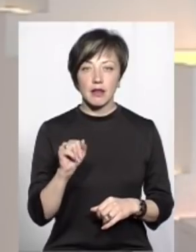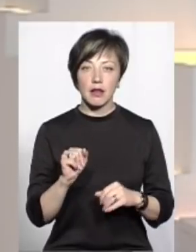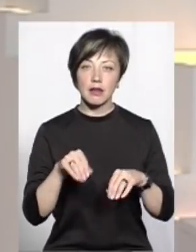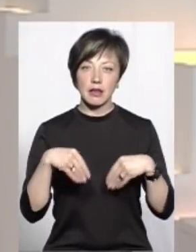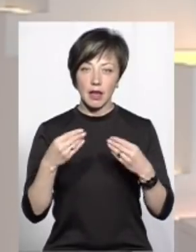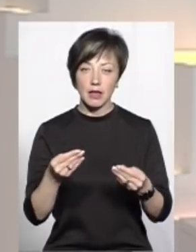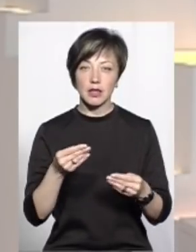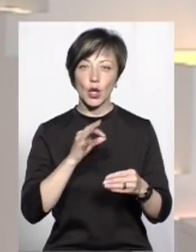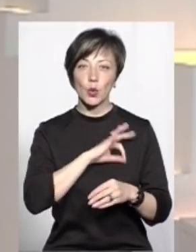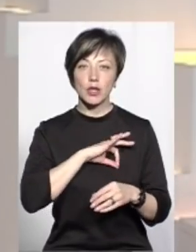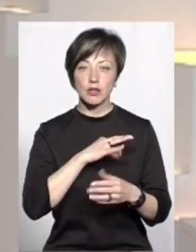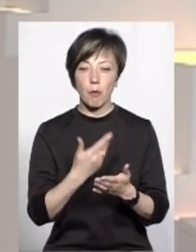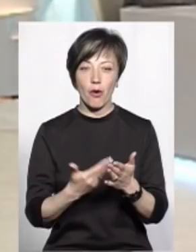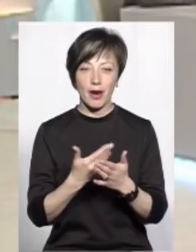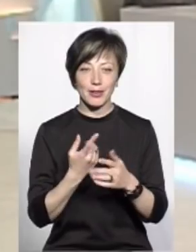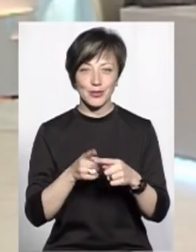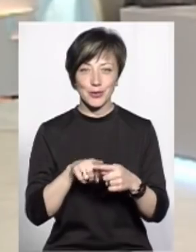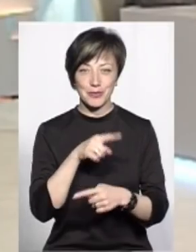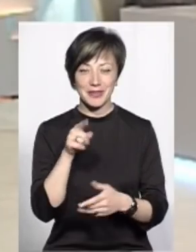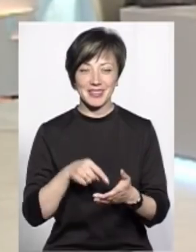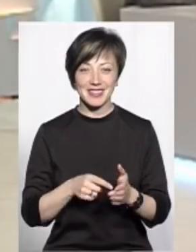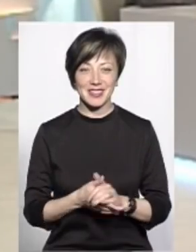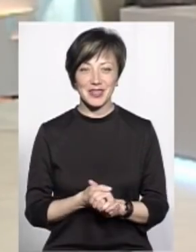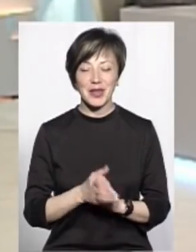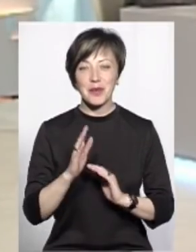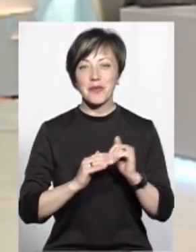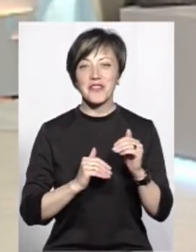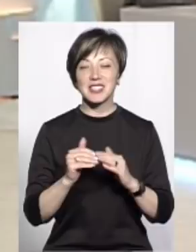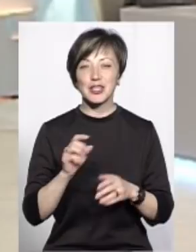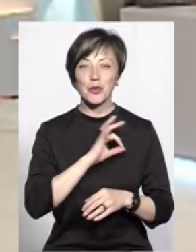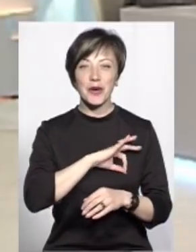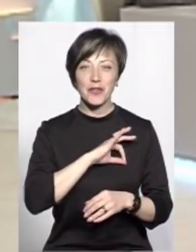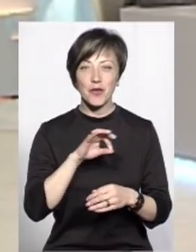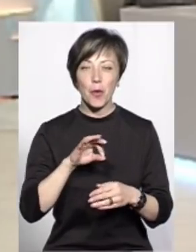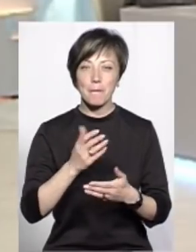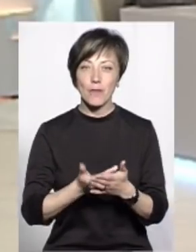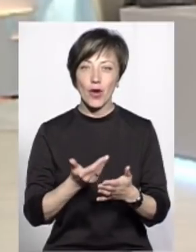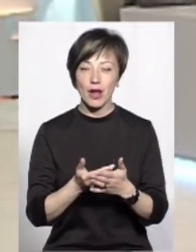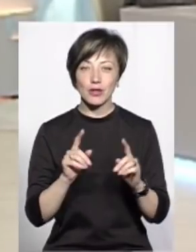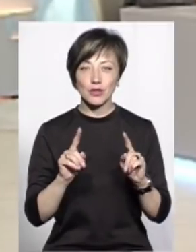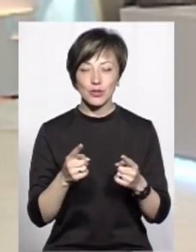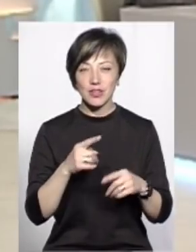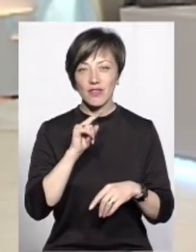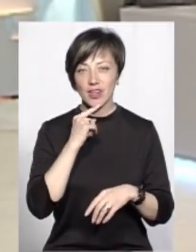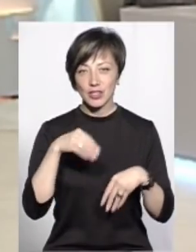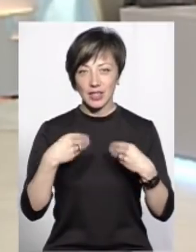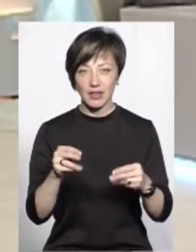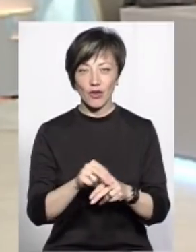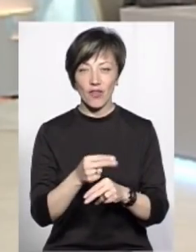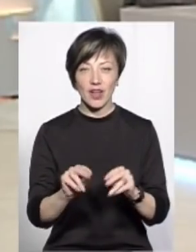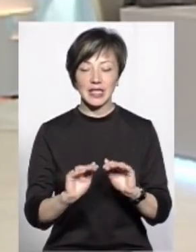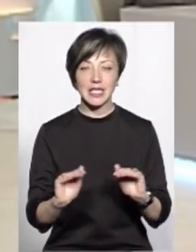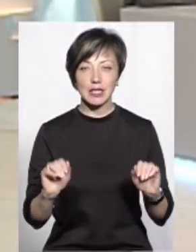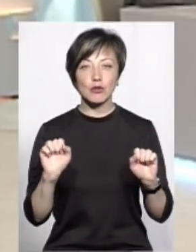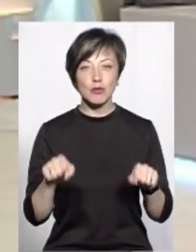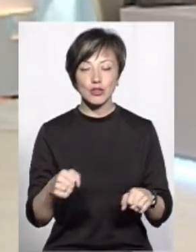правову пораду з цього приводу? Ну, професійну правову пораду дуже важко дати у вихованні дитини. Єдине, що